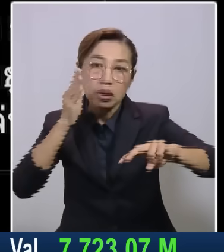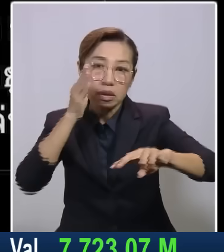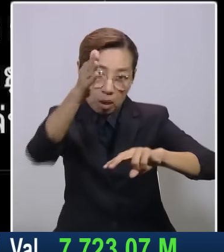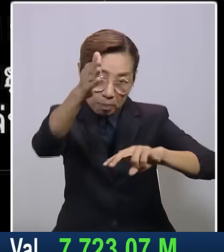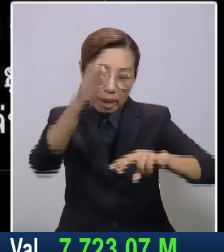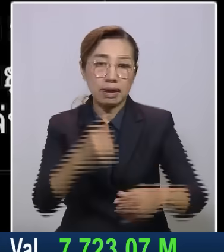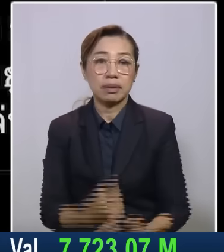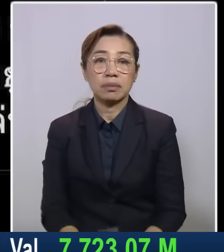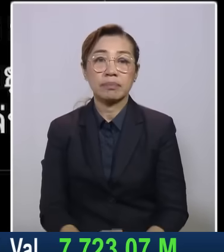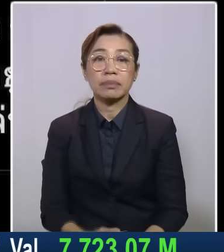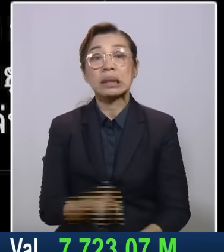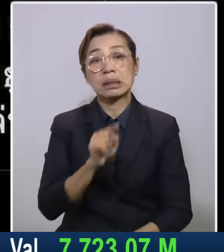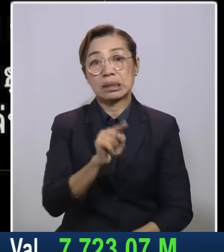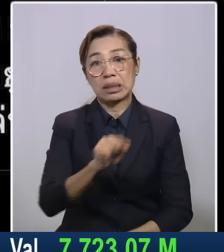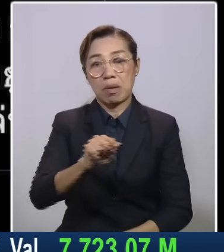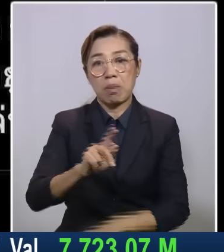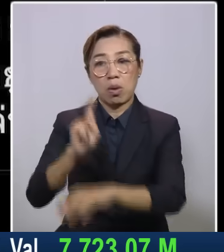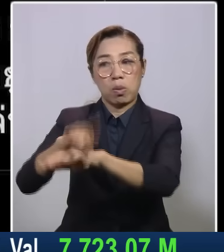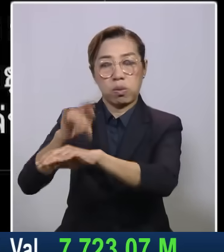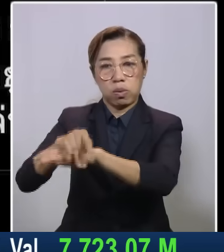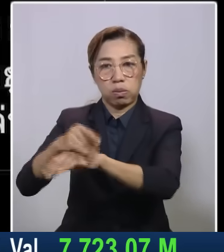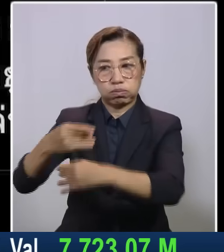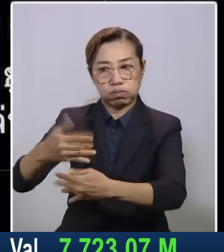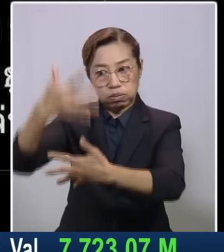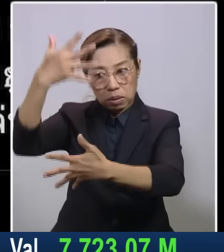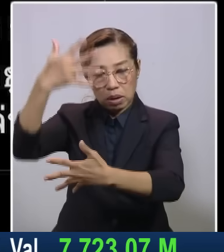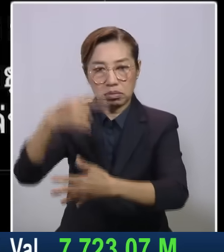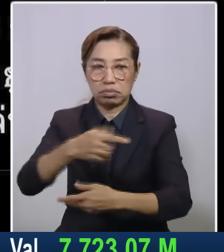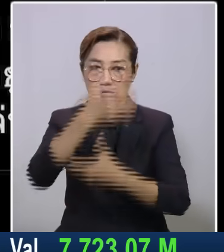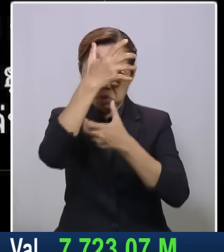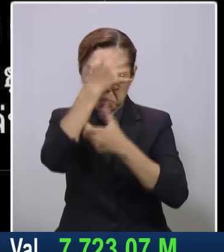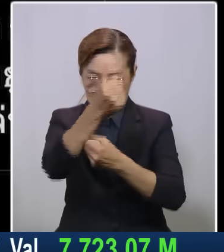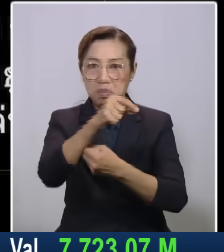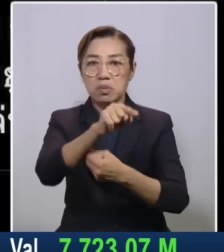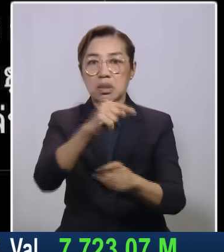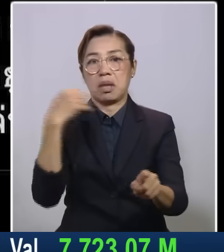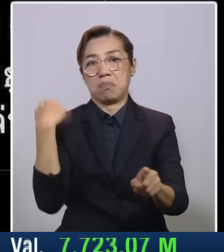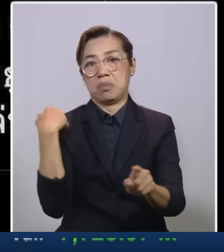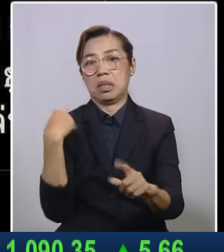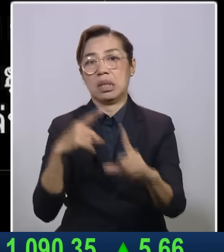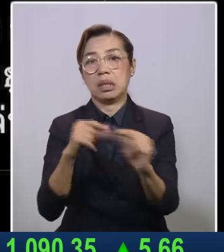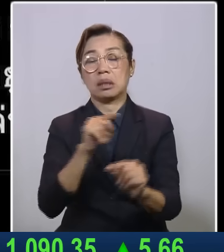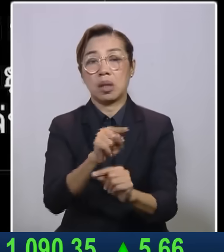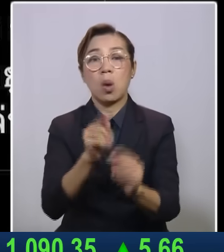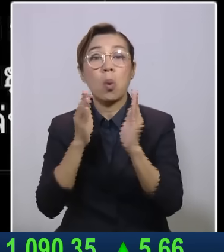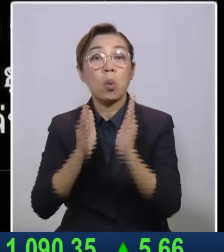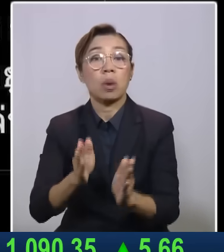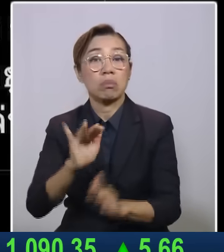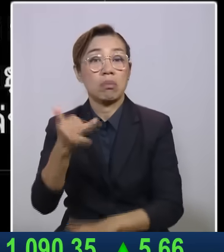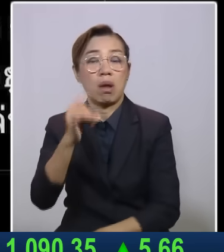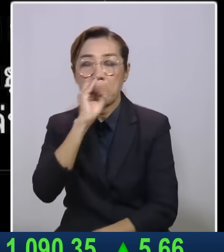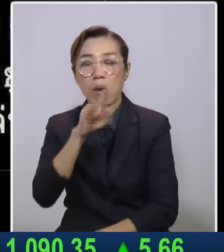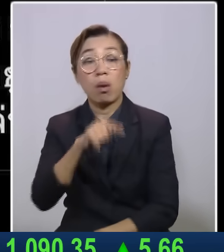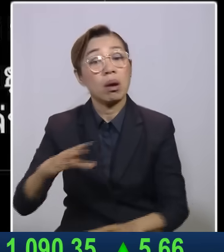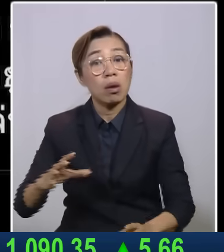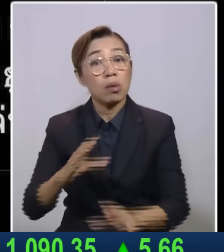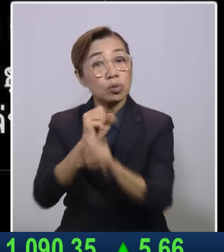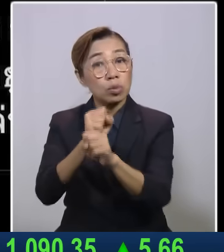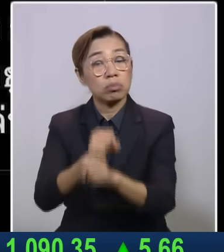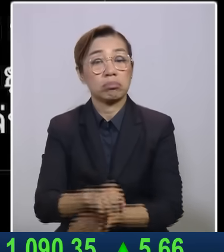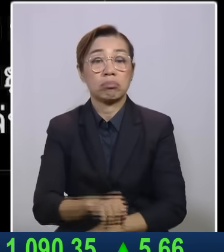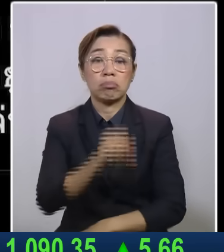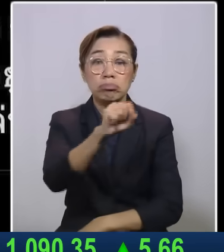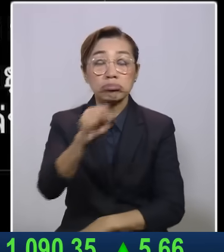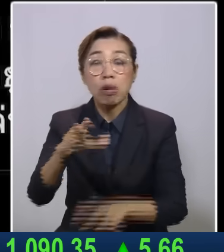คะนี่ก็กลายเป็นว่าโซเชียลให้ความสำคัญให้ความสนใจกันเหมือนกันบางคนก็บอกว่าสรุปแล้วสสปู่